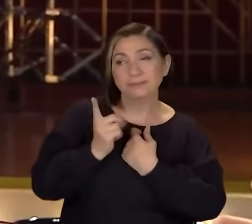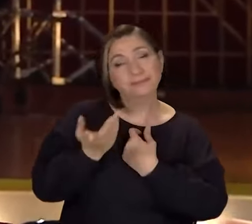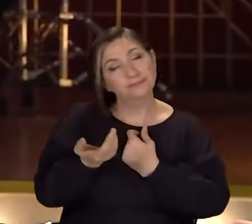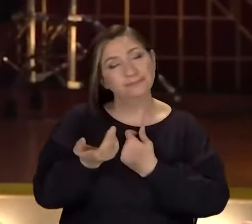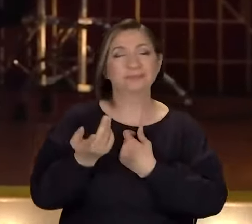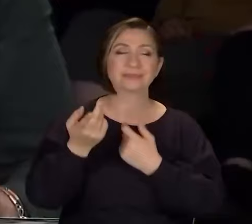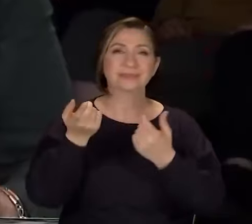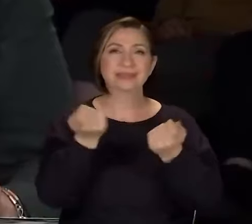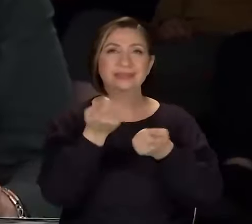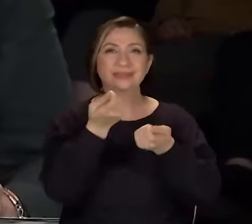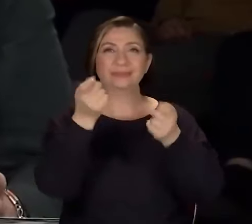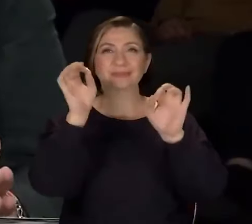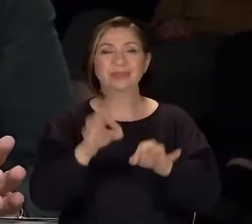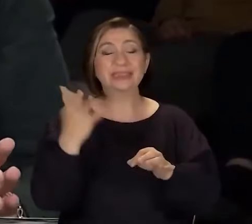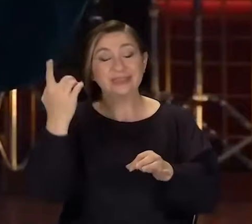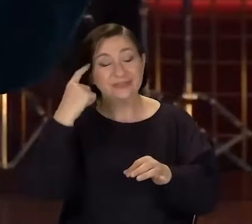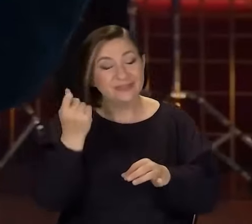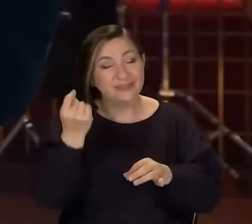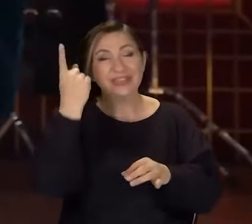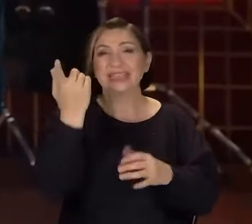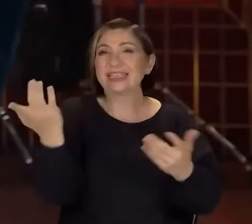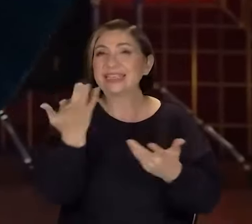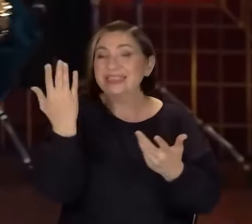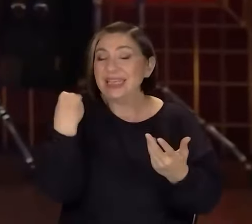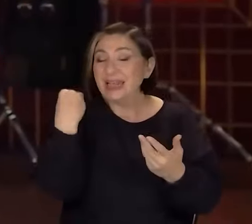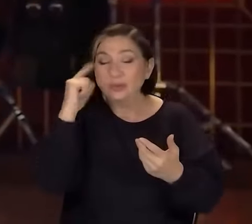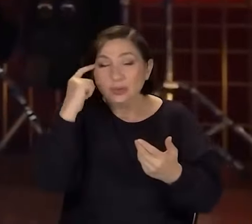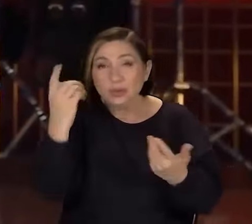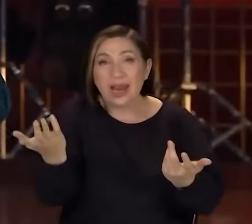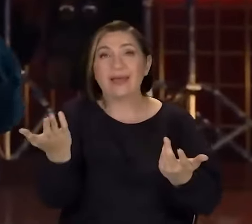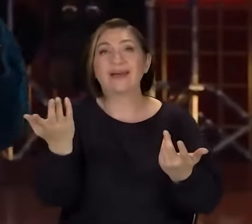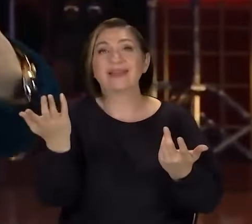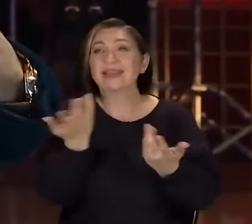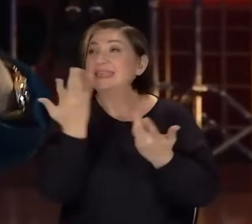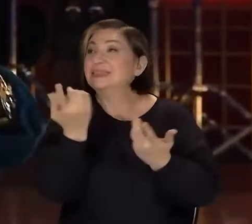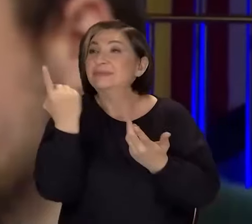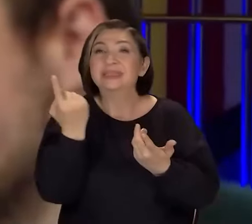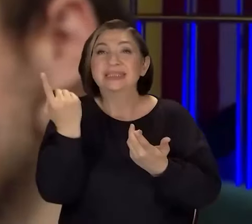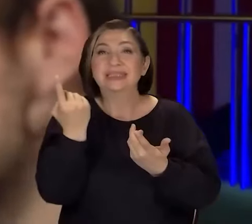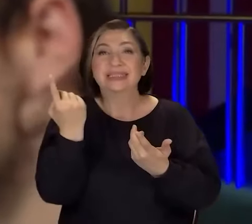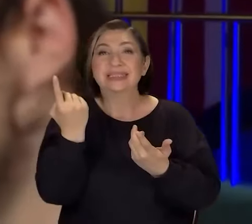ki acaba hangi esinlerle, hangi yeni düşüncelerle nasıl bir